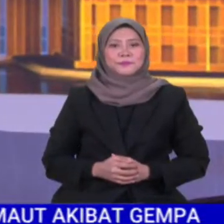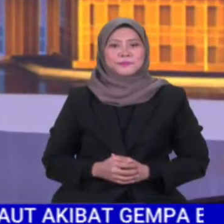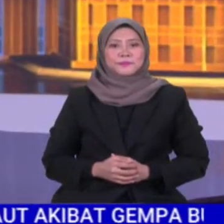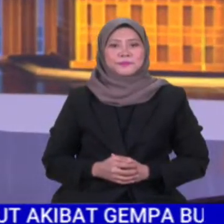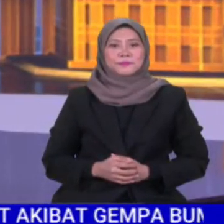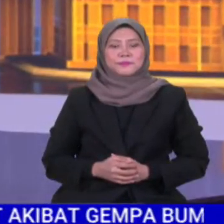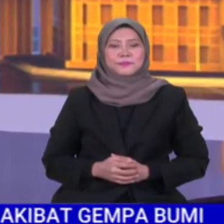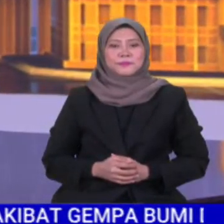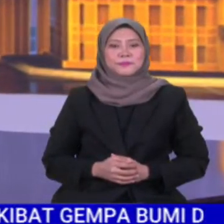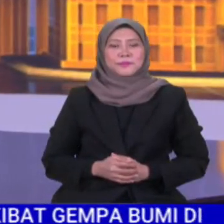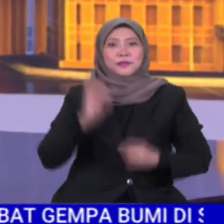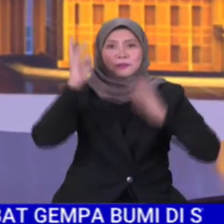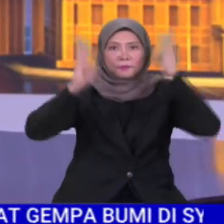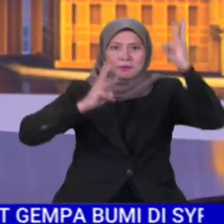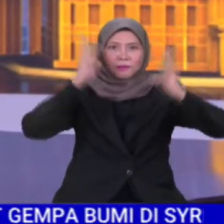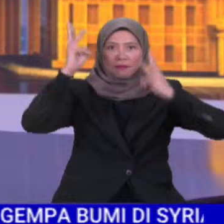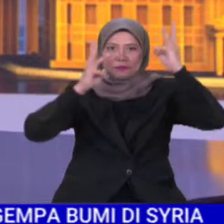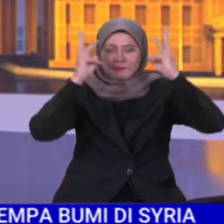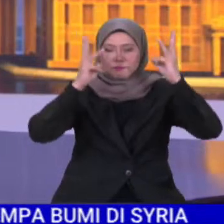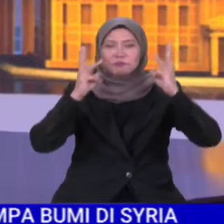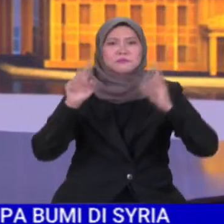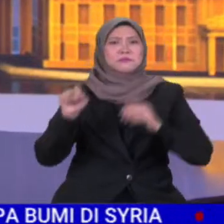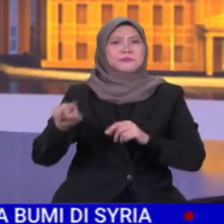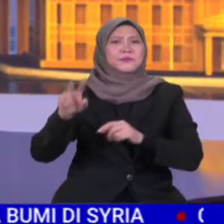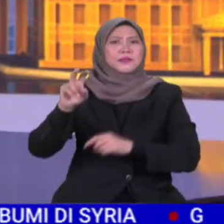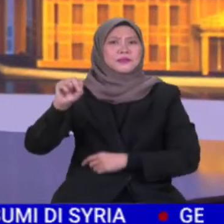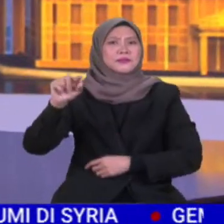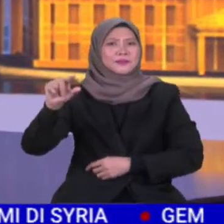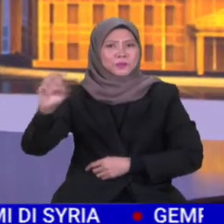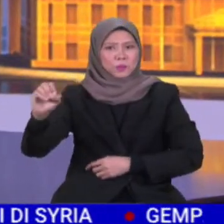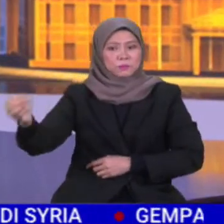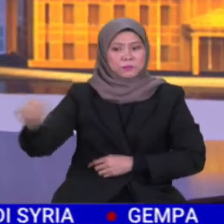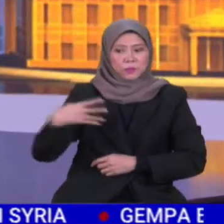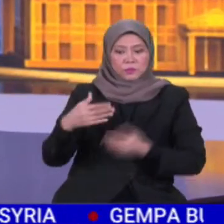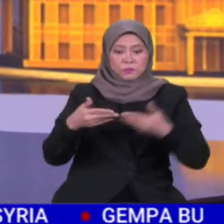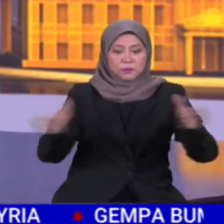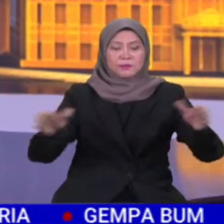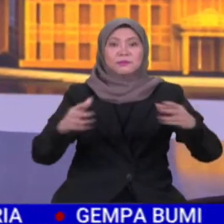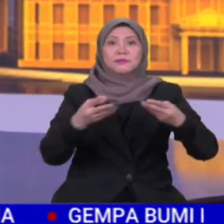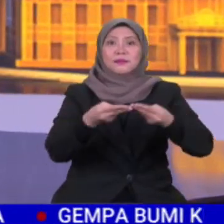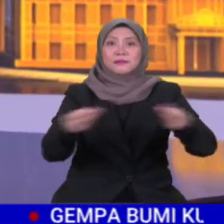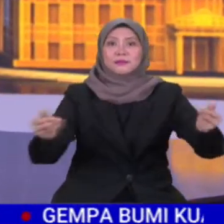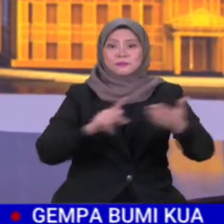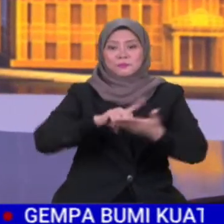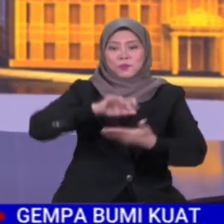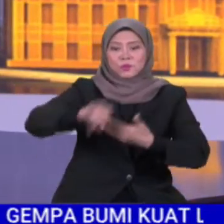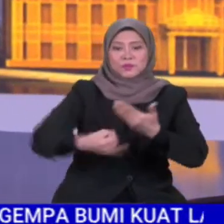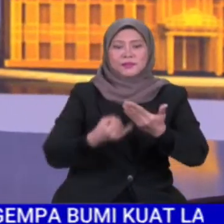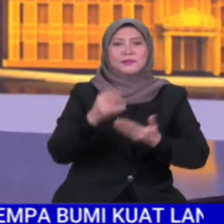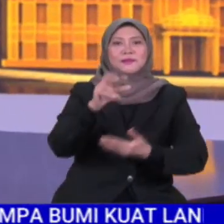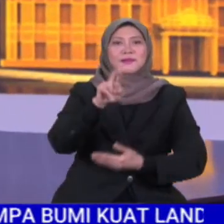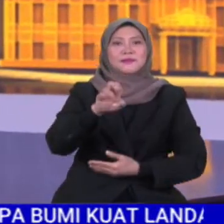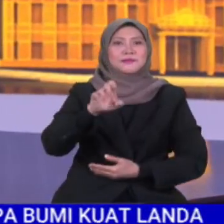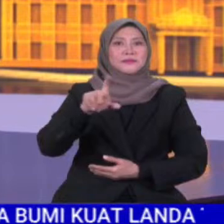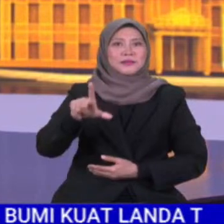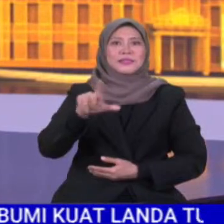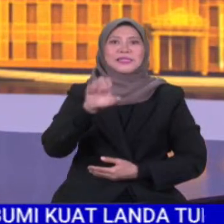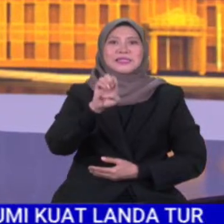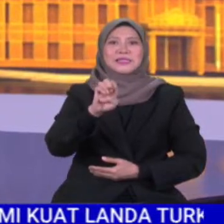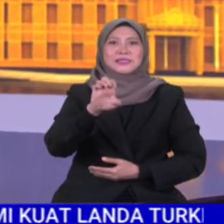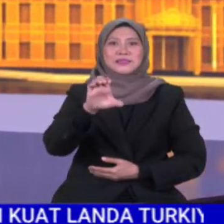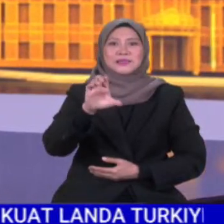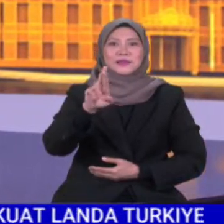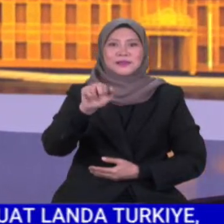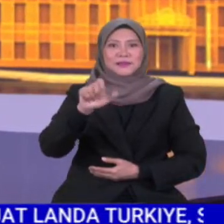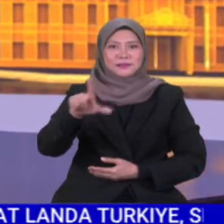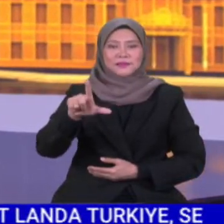Ini pula susulan kebimbangan disuarakan sebuah NGO terhadap pembukaan tanah untuk projek laluan rel Pantai Timur